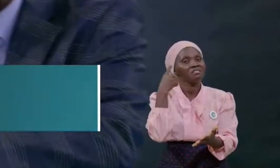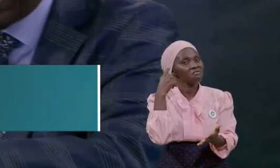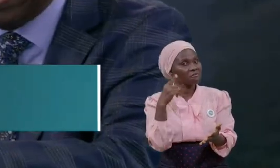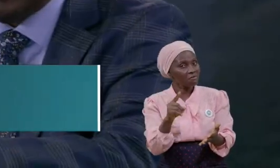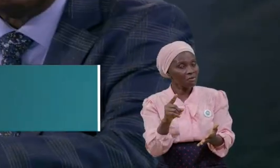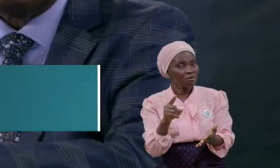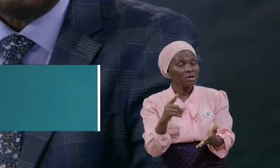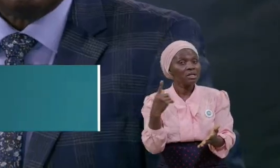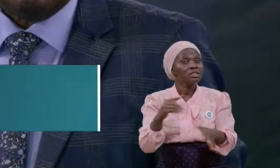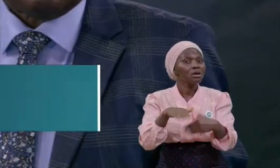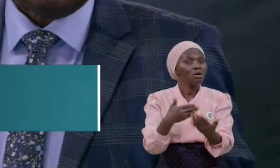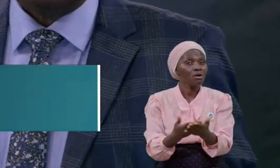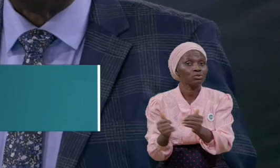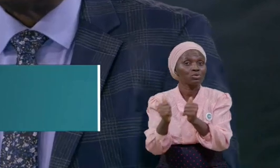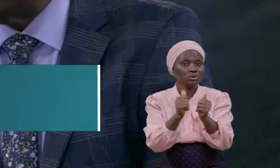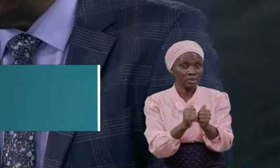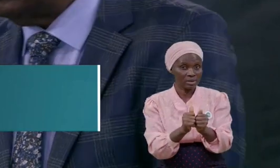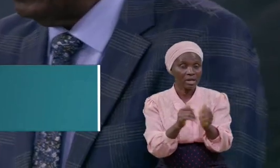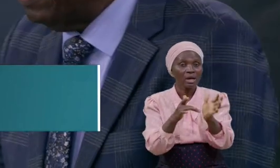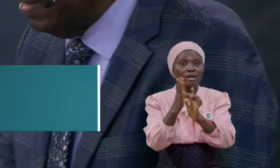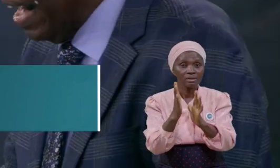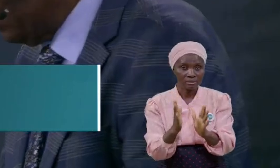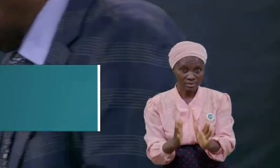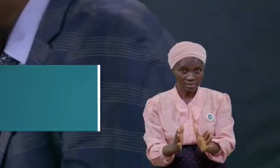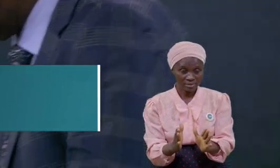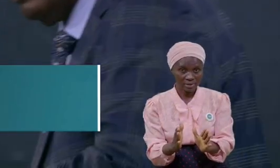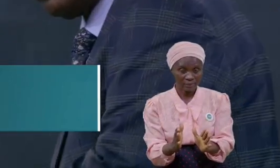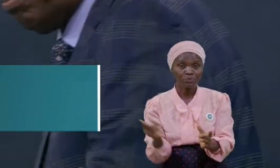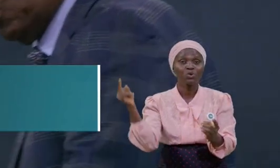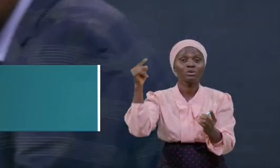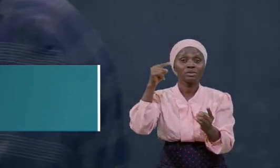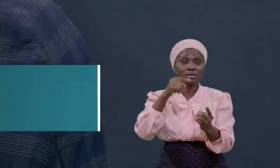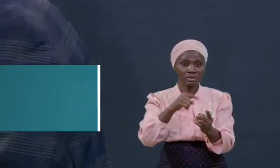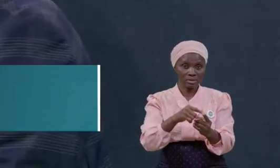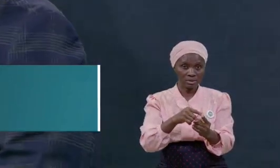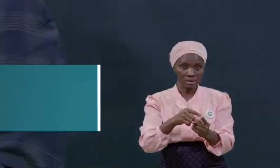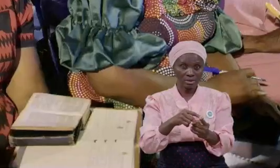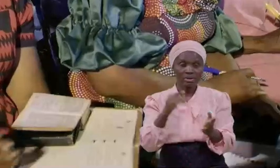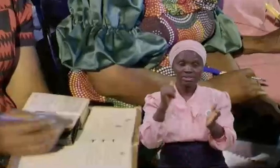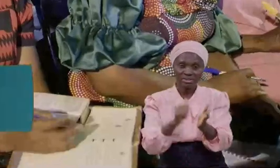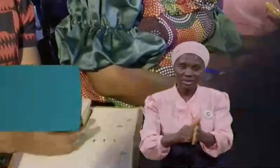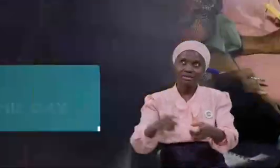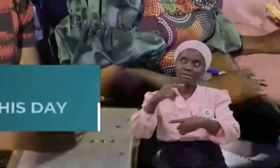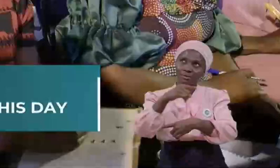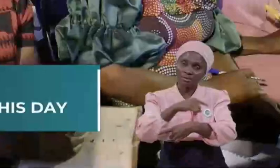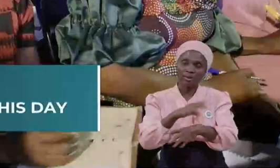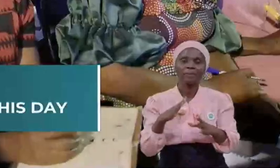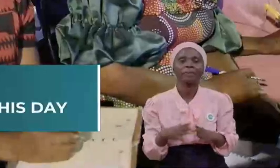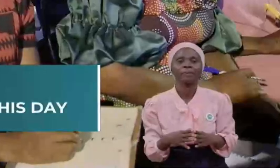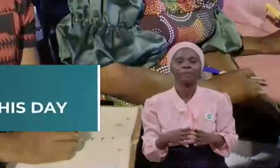Le chrétien complet jusqu'à ce jour-là. Voyons le premier point maintenant. Le premier